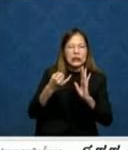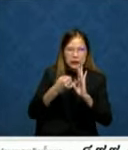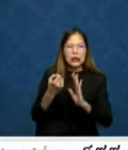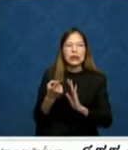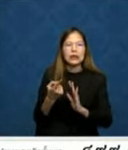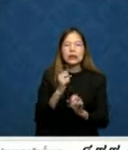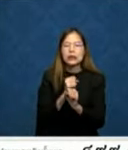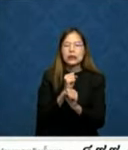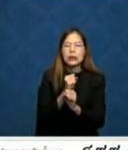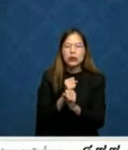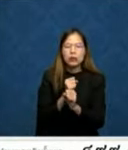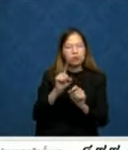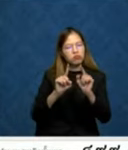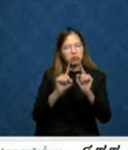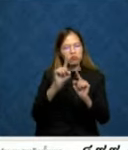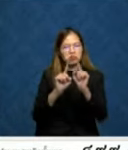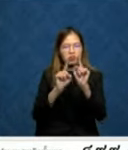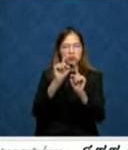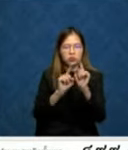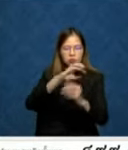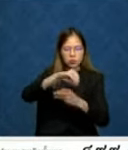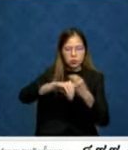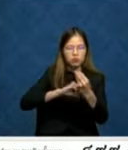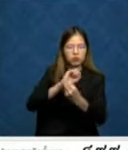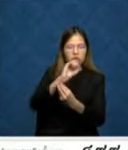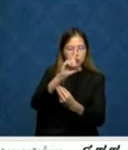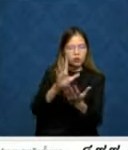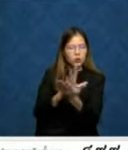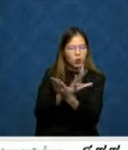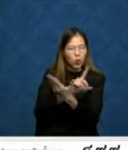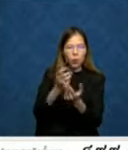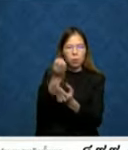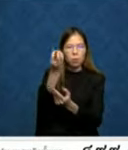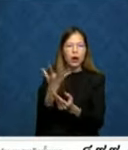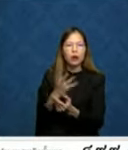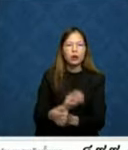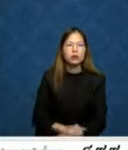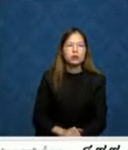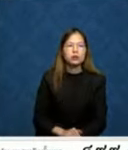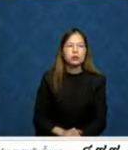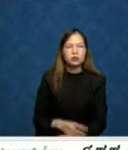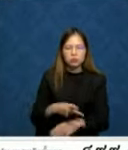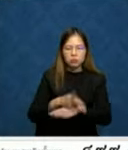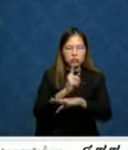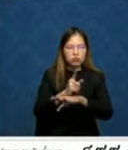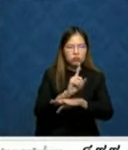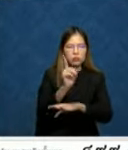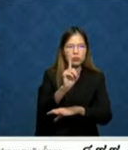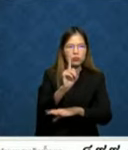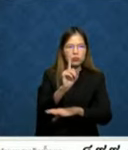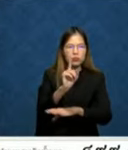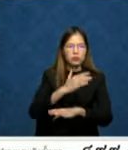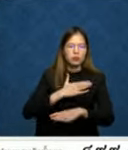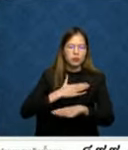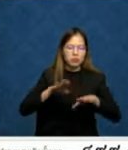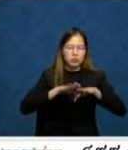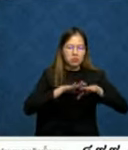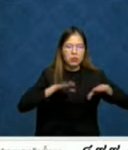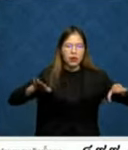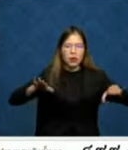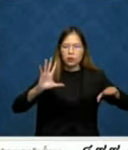ะมีส่วนให้เกิดความเหลื่อมล้ำทางเศรษฐกิจและสังคมมากยิ่งขึ้นท่านประธานครับหากเป็นมาตรฐานสาก